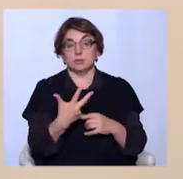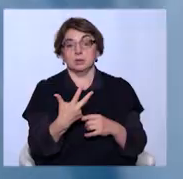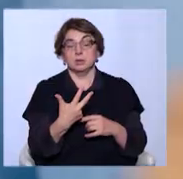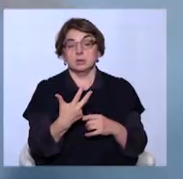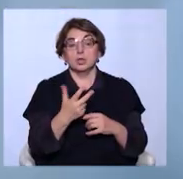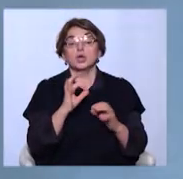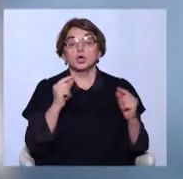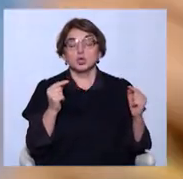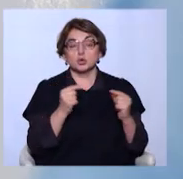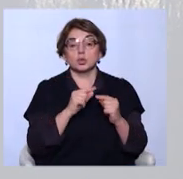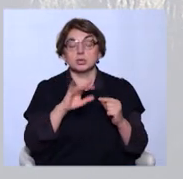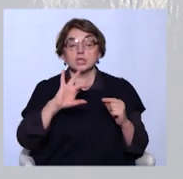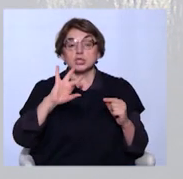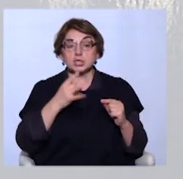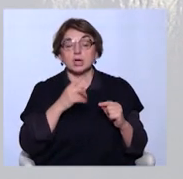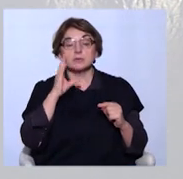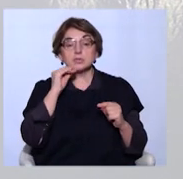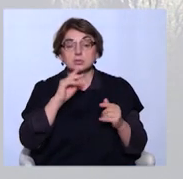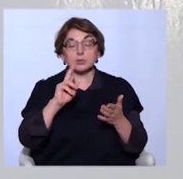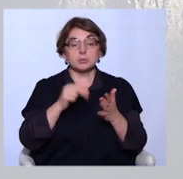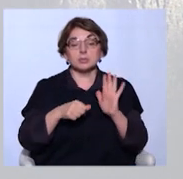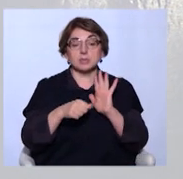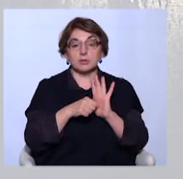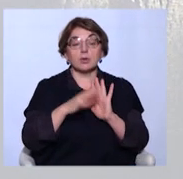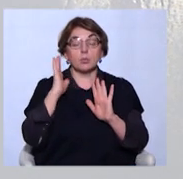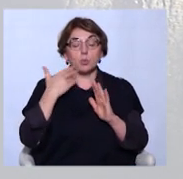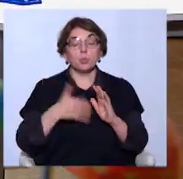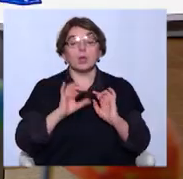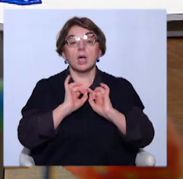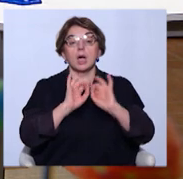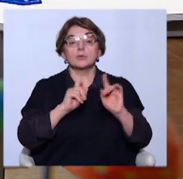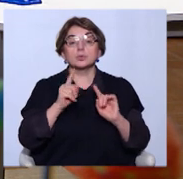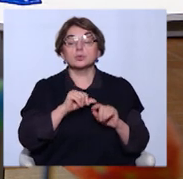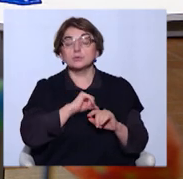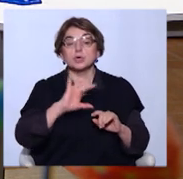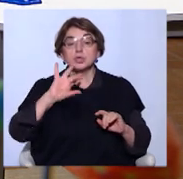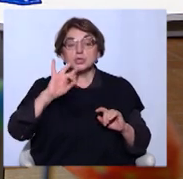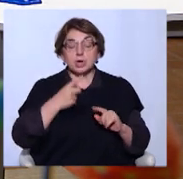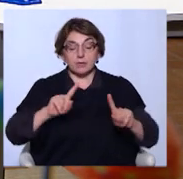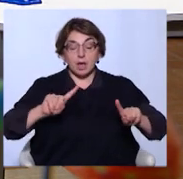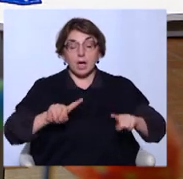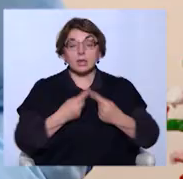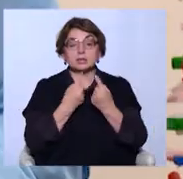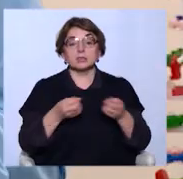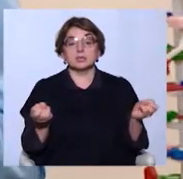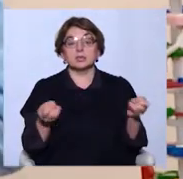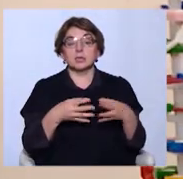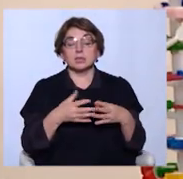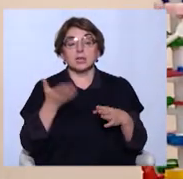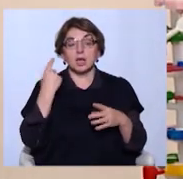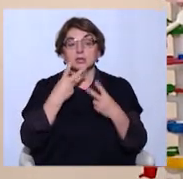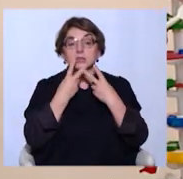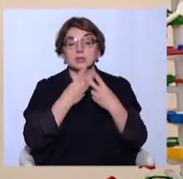3. სწორედ ჟანგვის რიცხვები დაგვეხმარება უკვე ახსნათ, თუ რას ეწოდება ჟანგვა-აღდგენითი რეაქცია. მე თქვენ